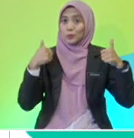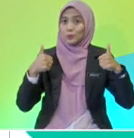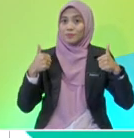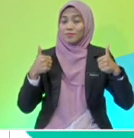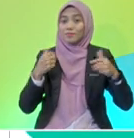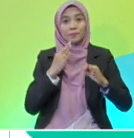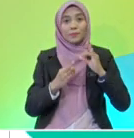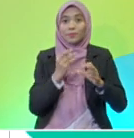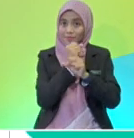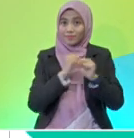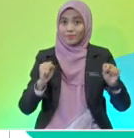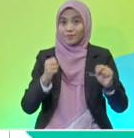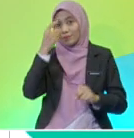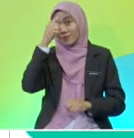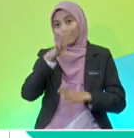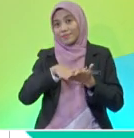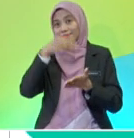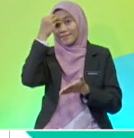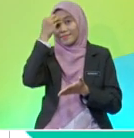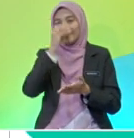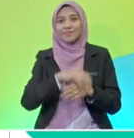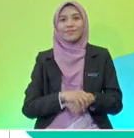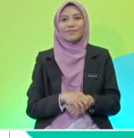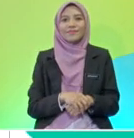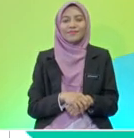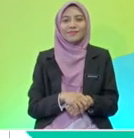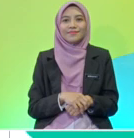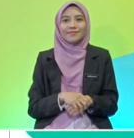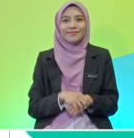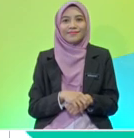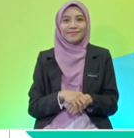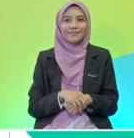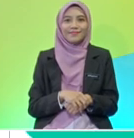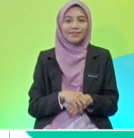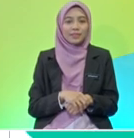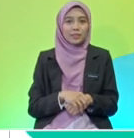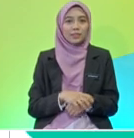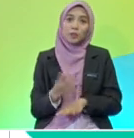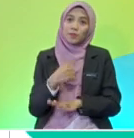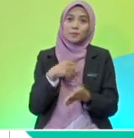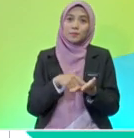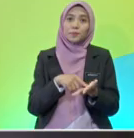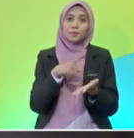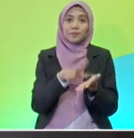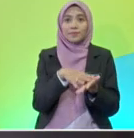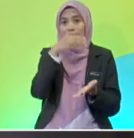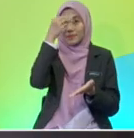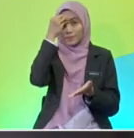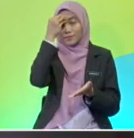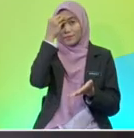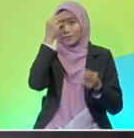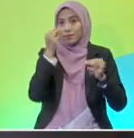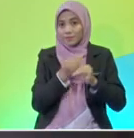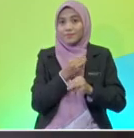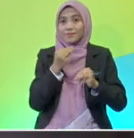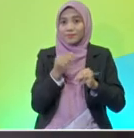untuk kelas kita pada hari ini Oh itu dia lambat belajar mata pelajaran matematika